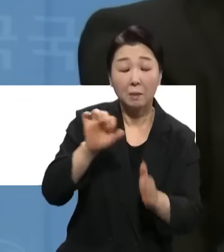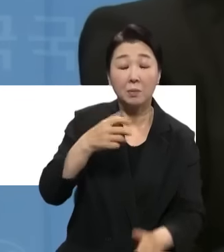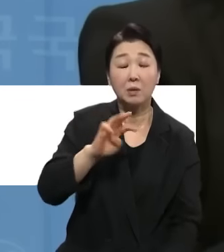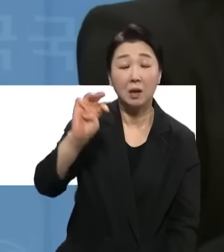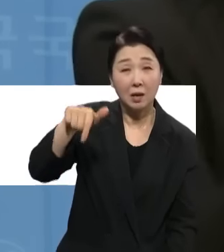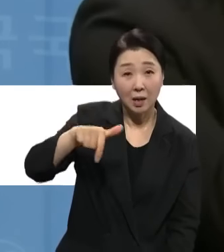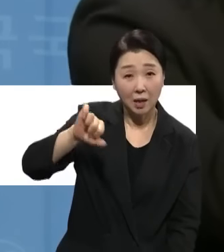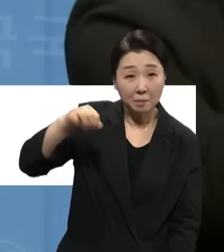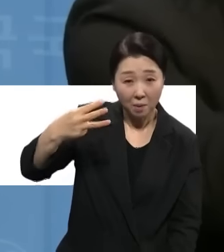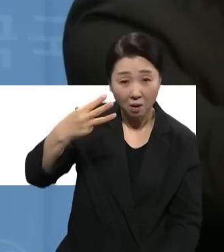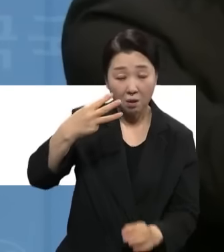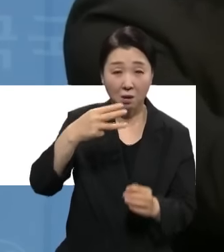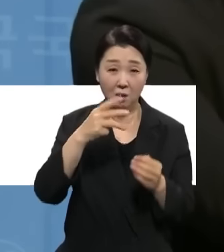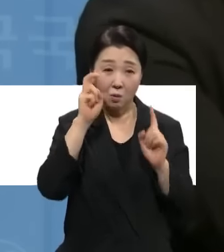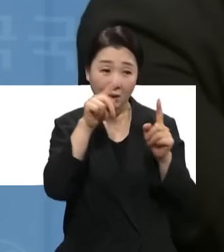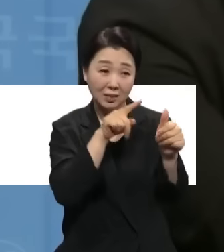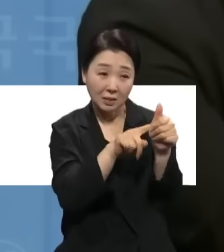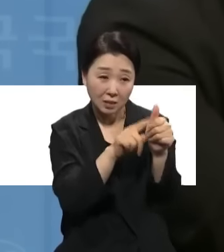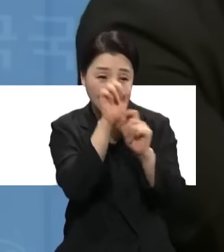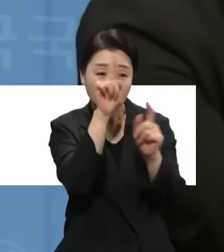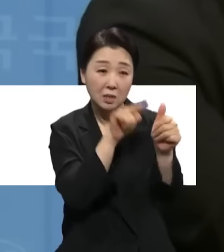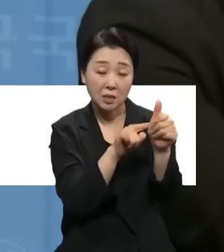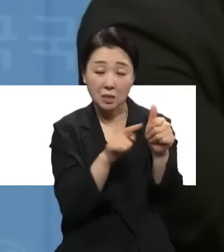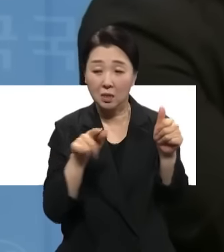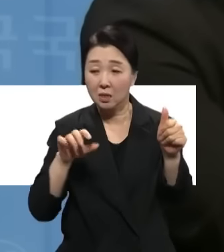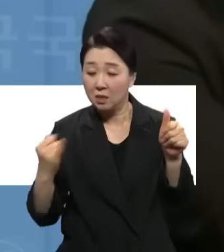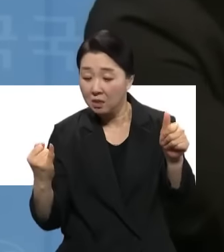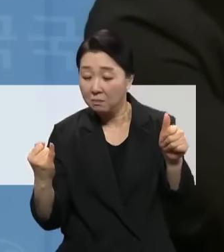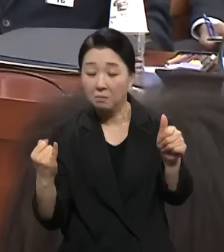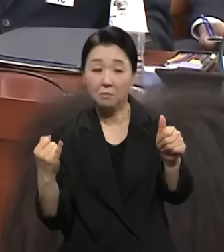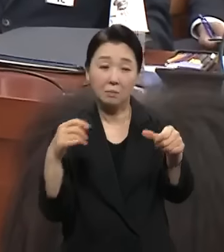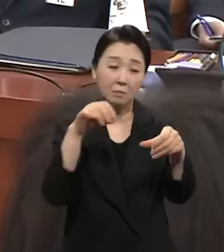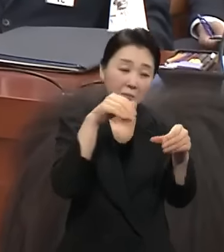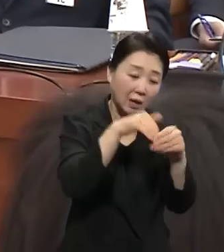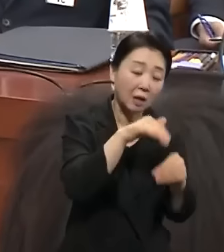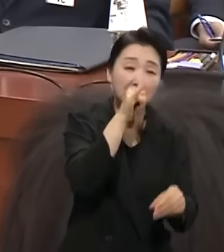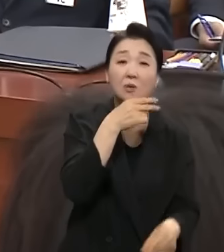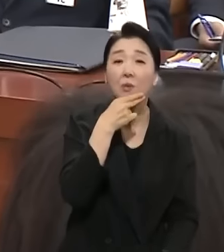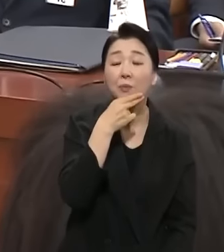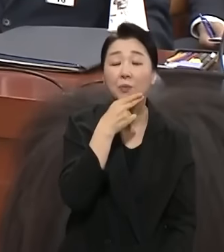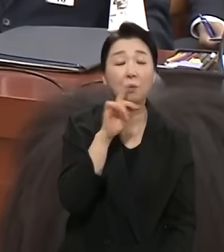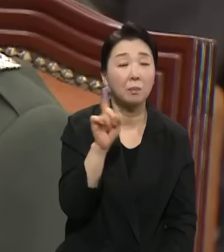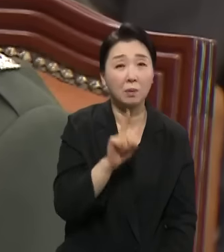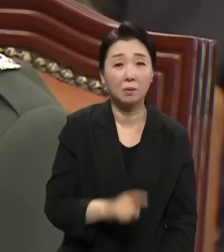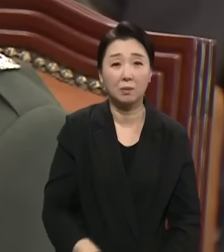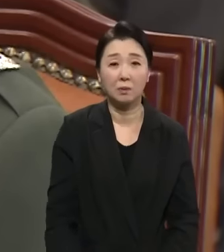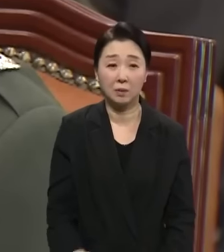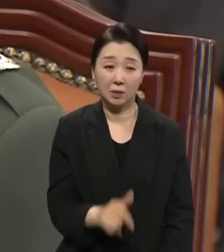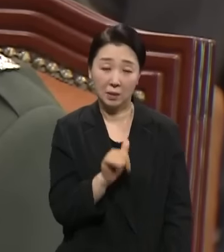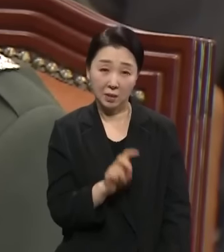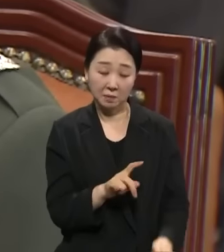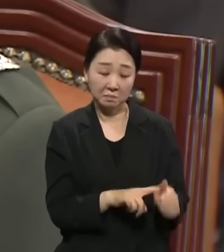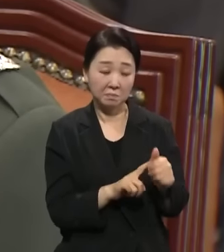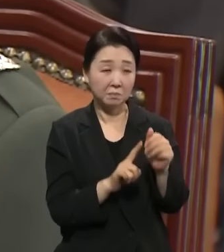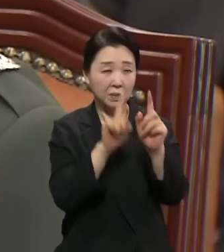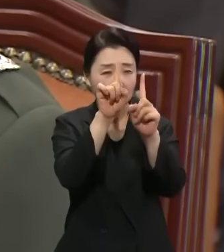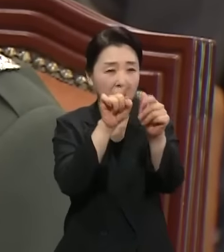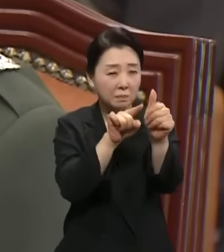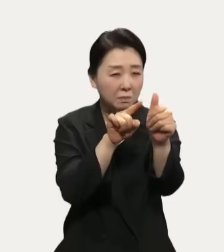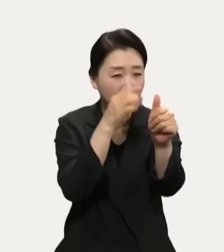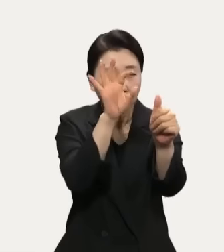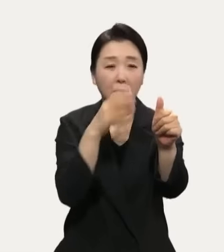이모 씨를 매개로 김건희 여사가 개입한 것은 아닌지. 하지만 임 전 사단장은 여전히 이 씨를 모른다고